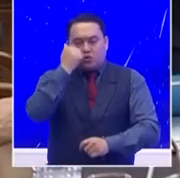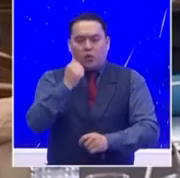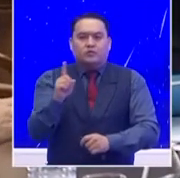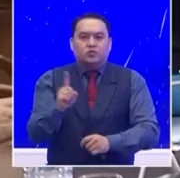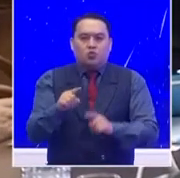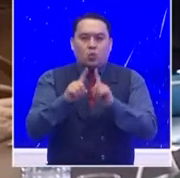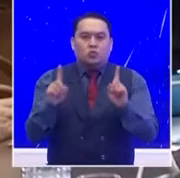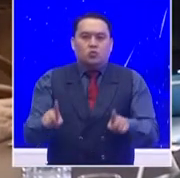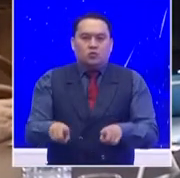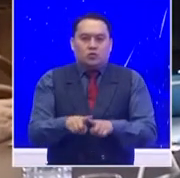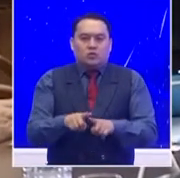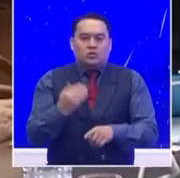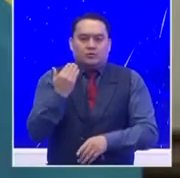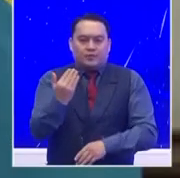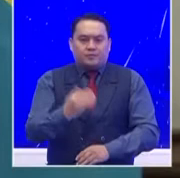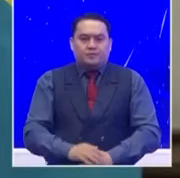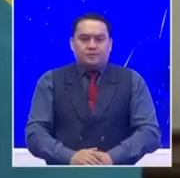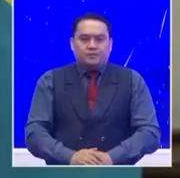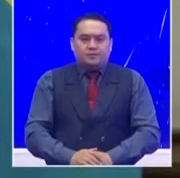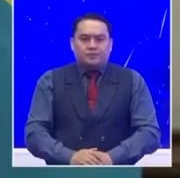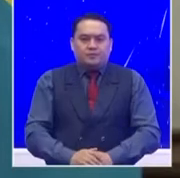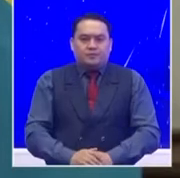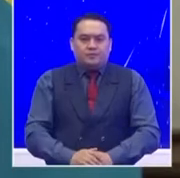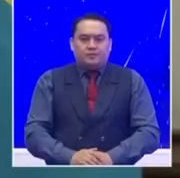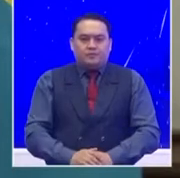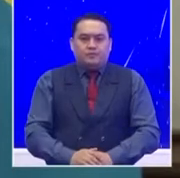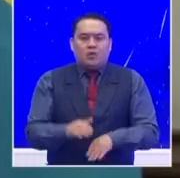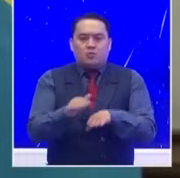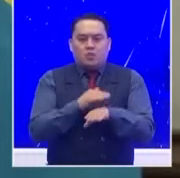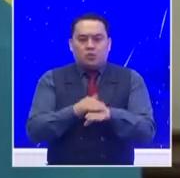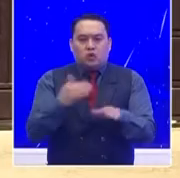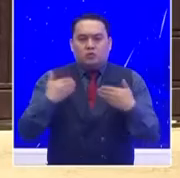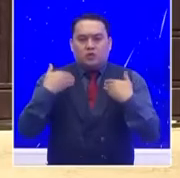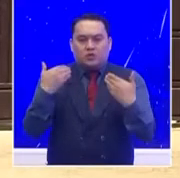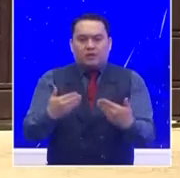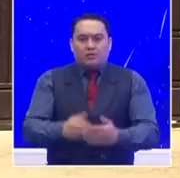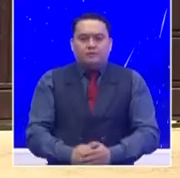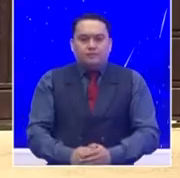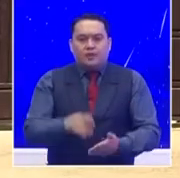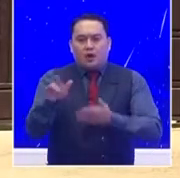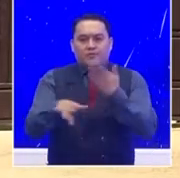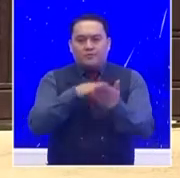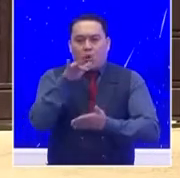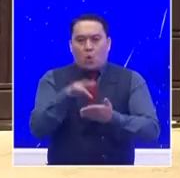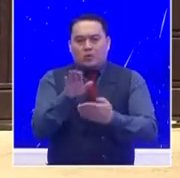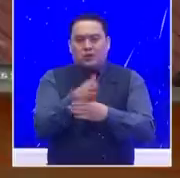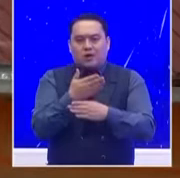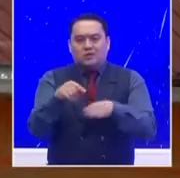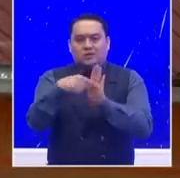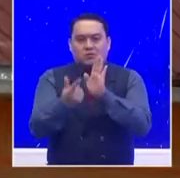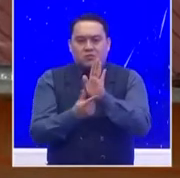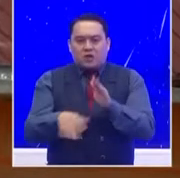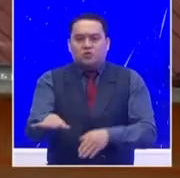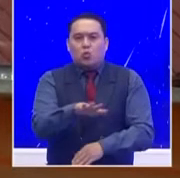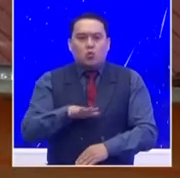том числе и для zatanna хватало приглашен молодец поздравляю город в момент трагедии разделили на 17